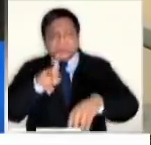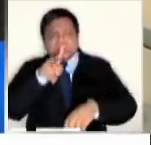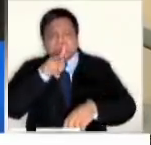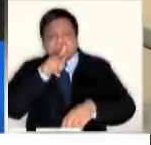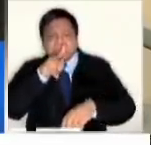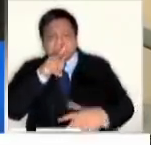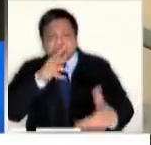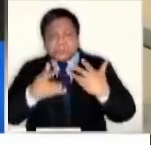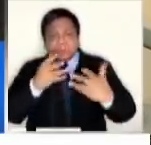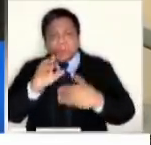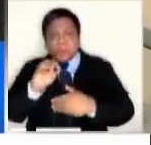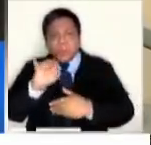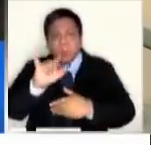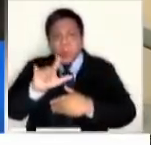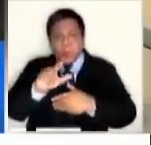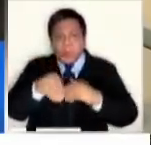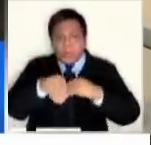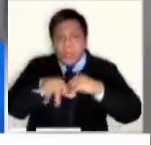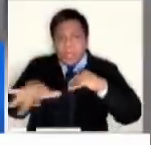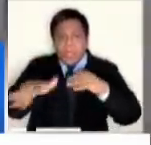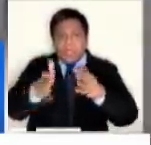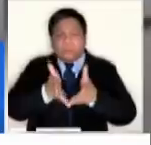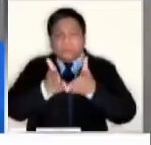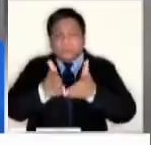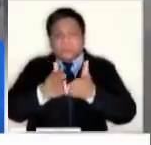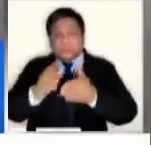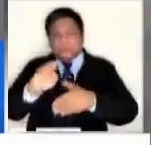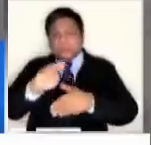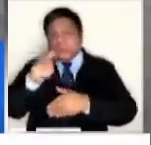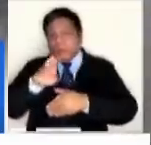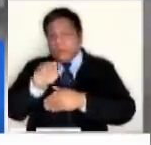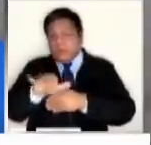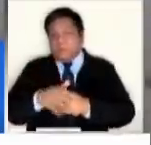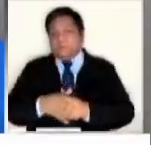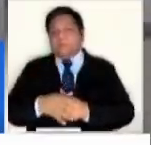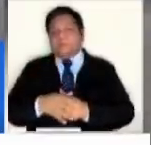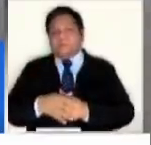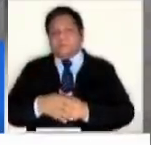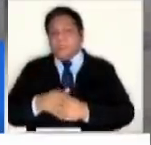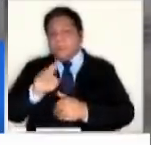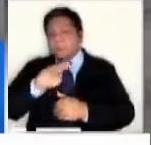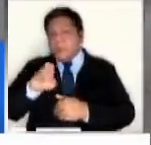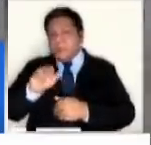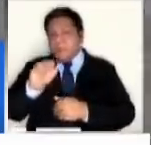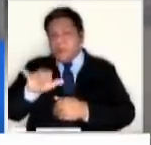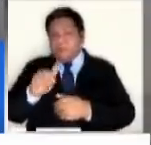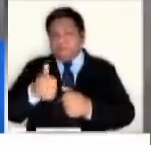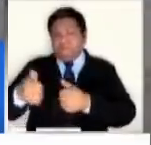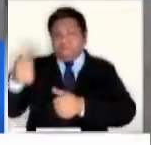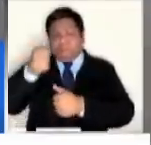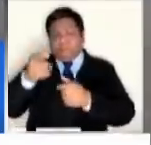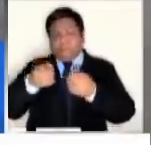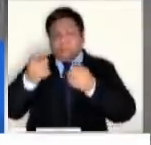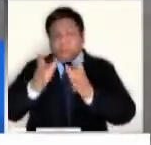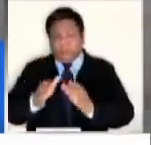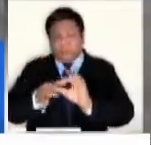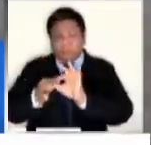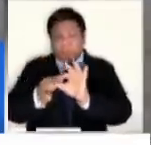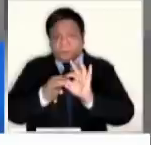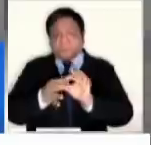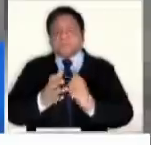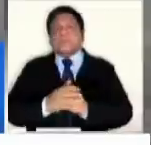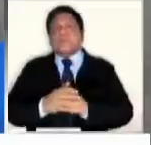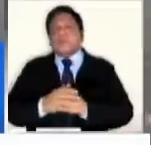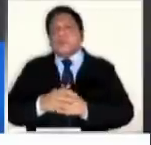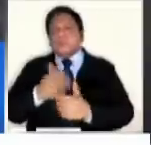sa paligid ng Manila Bay. Ayon kay Manila Bay Coordinating Director Jake Maimban, posibleng nakitaan ng